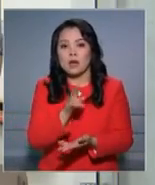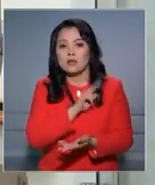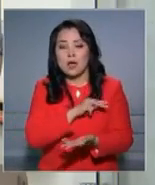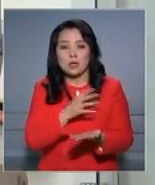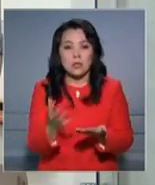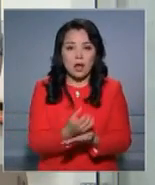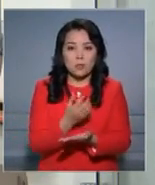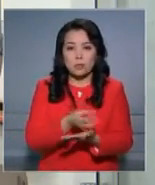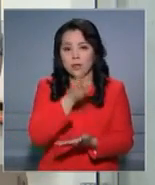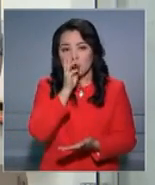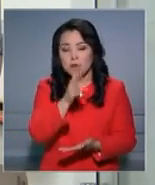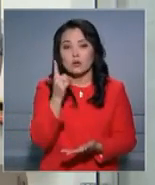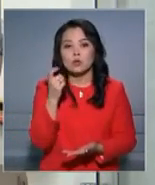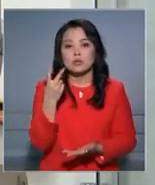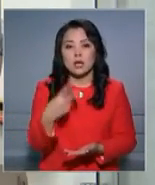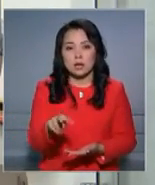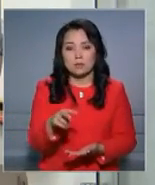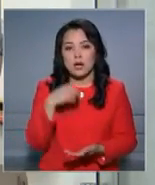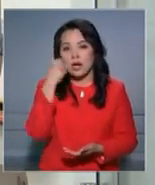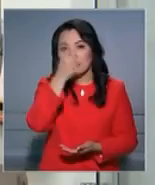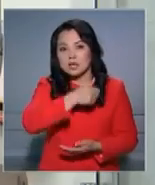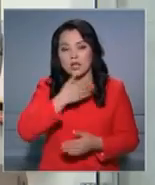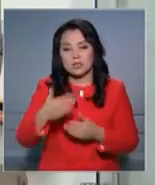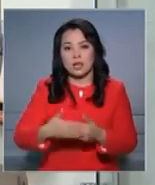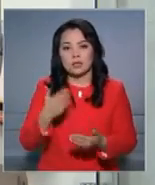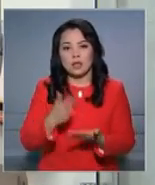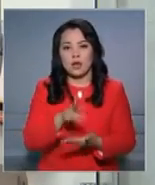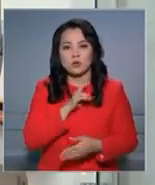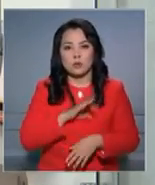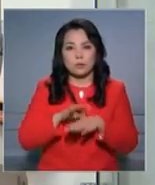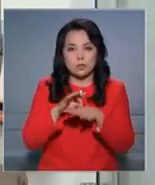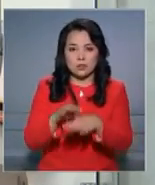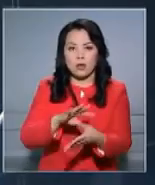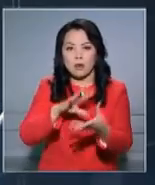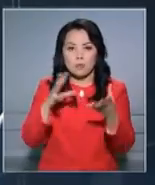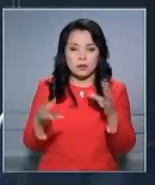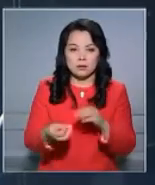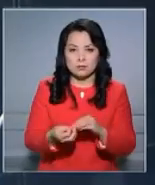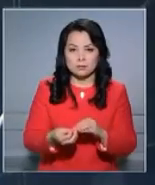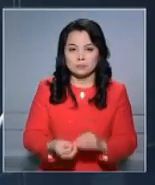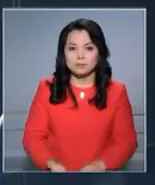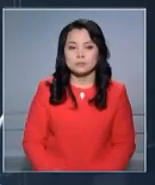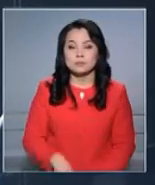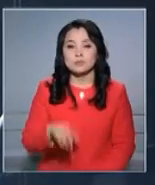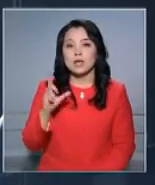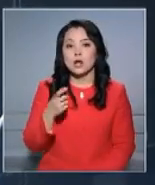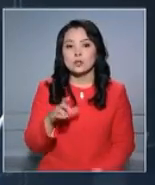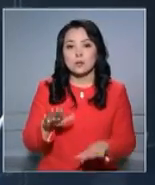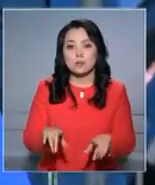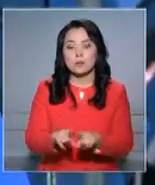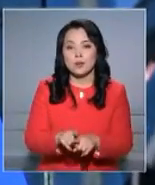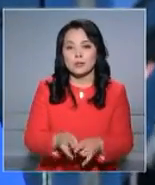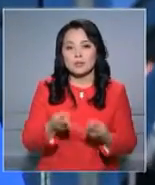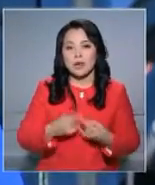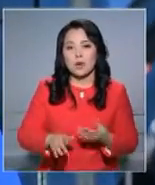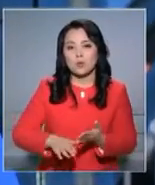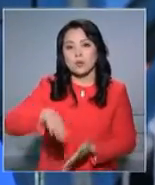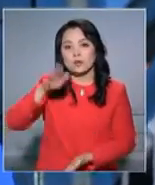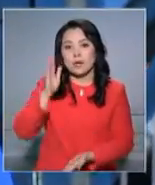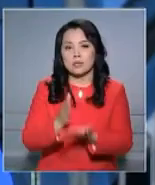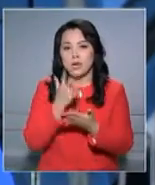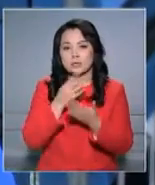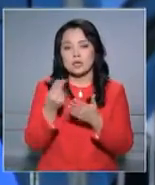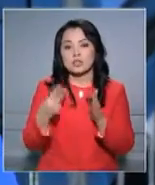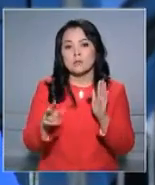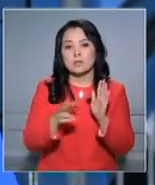қосатын болсақ, 120 жылға таяу болып қалды, 120 жылдай болып қалды. Екібастұзда туып өскен Ришат Әміренов 28